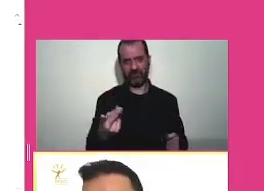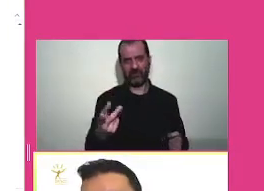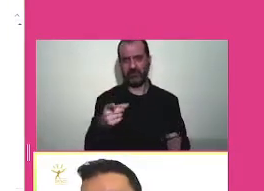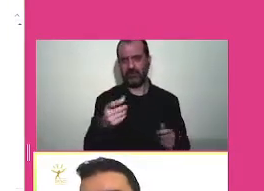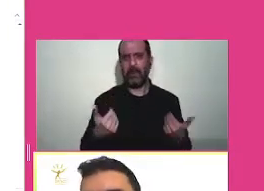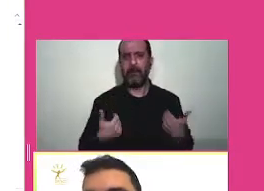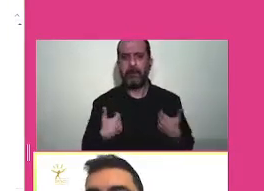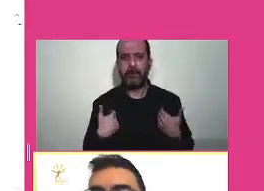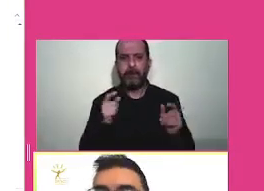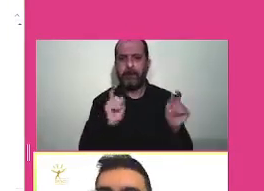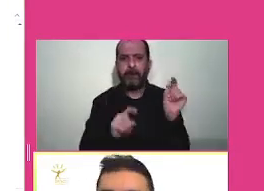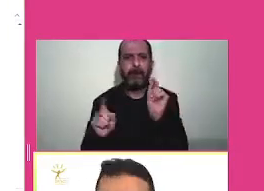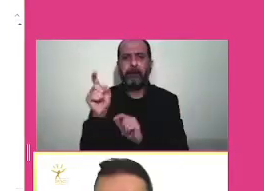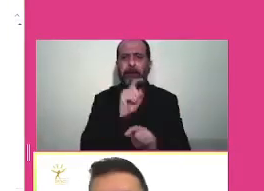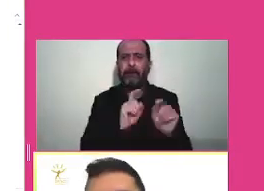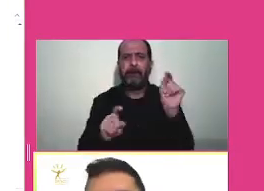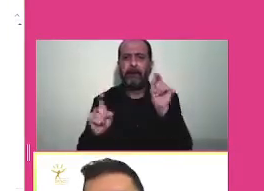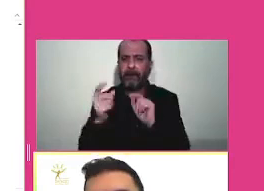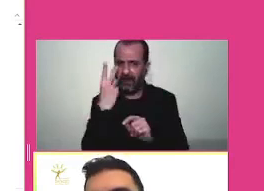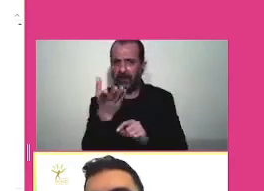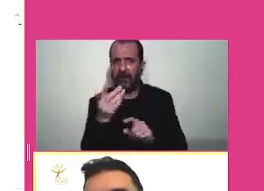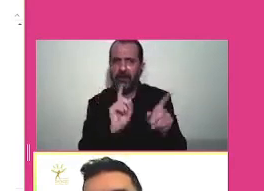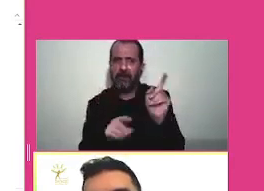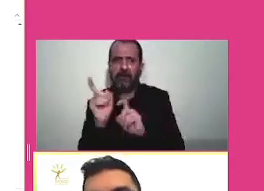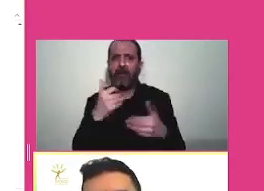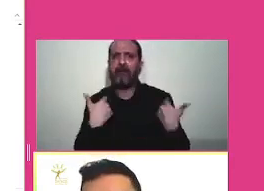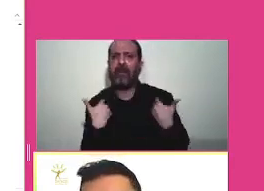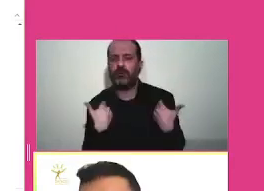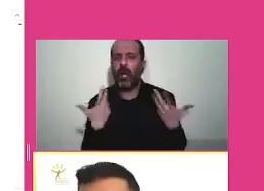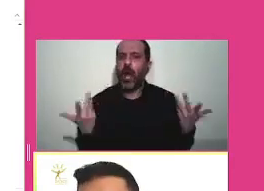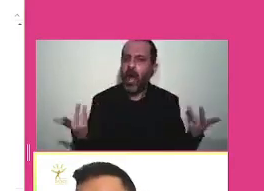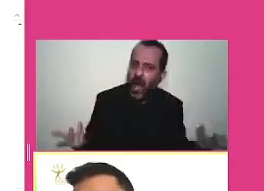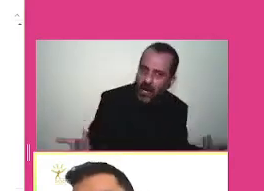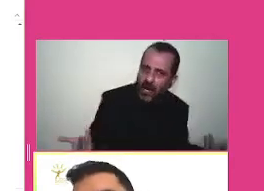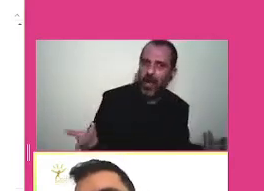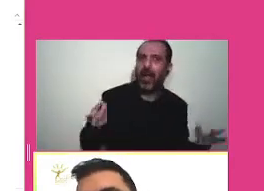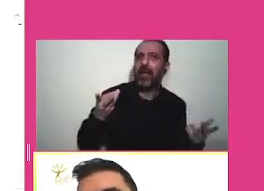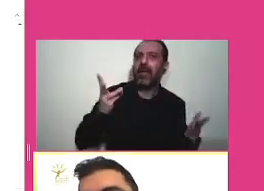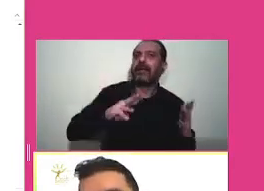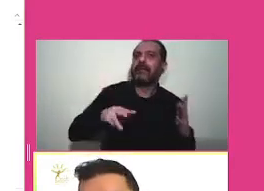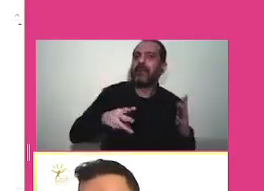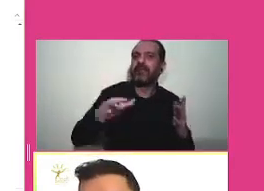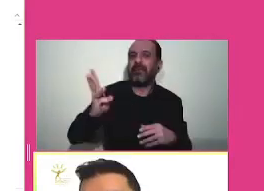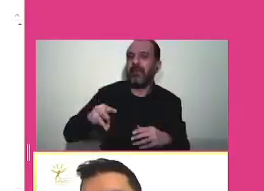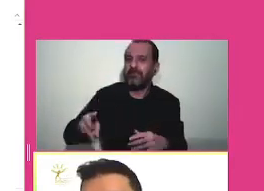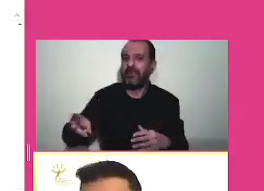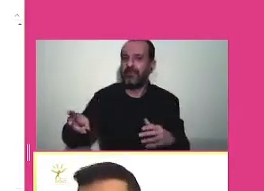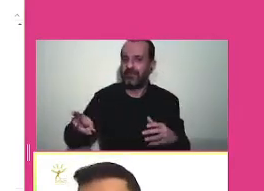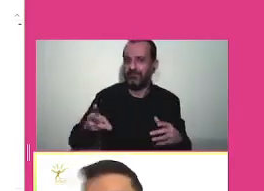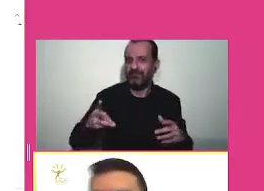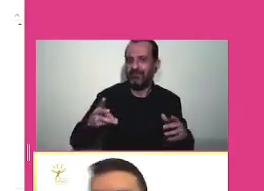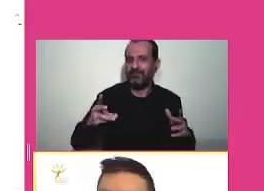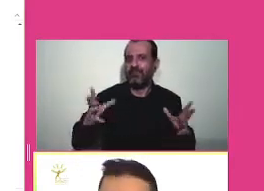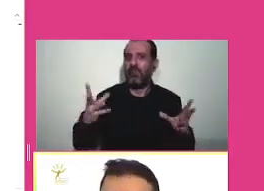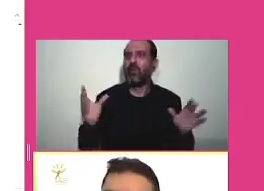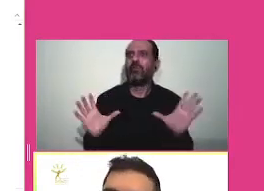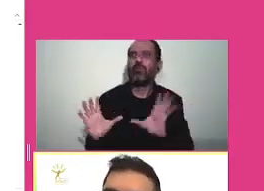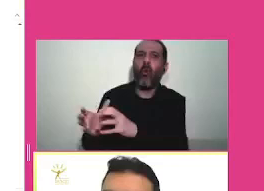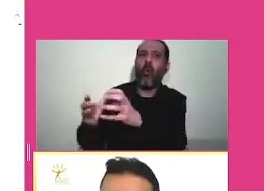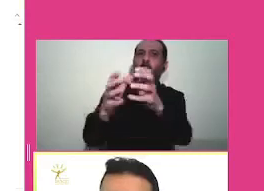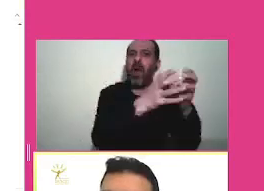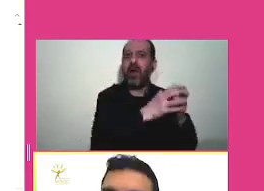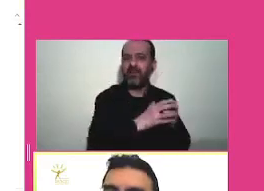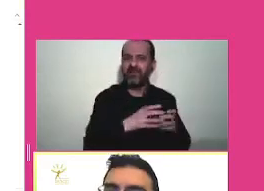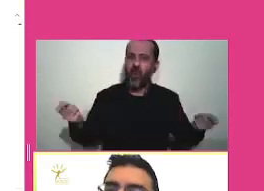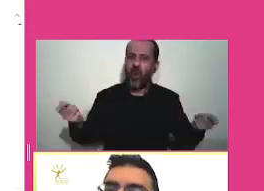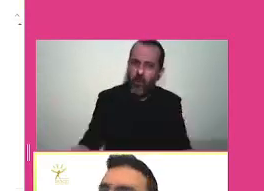να διασκεδάζετε. Αλλά νομίζω το πιο σημαντικό κομμάτι ήταν αυτά τα τριήμερα, όπου ενωθήκαμε όλοι μαζί από διαφορετικές ομάδες, επαγγελματίες,